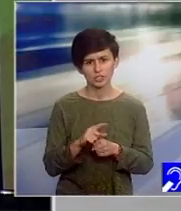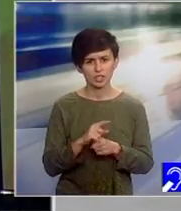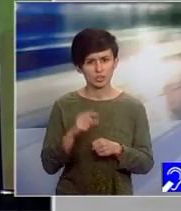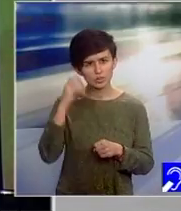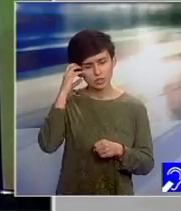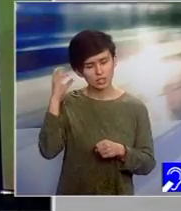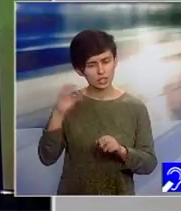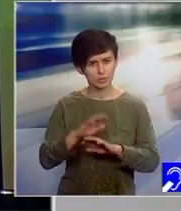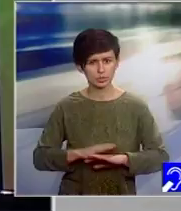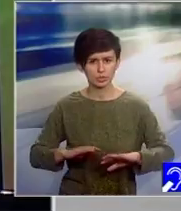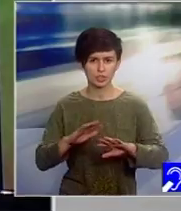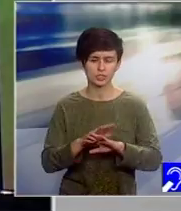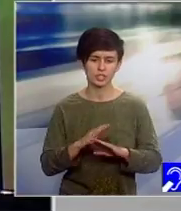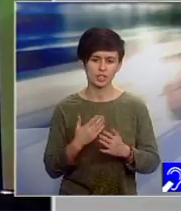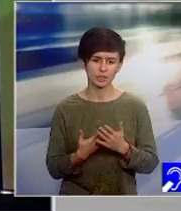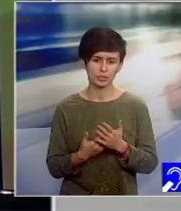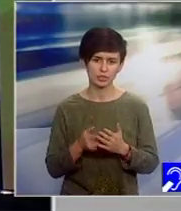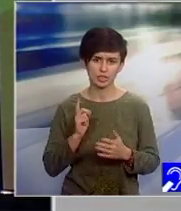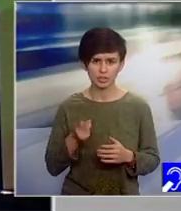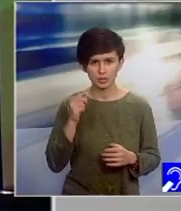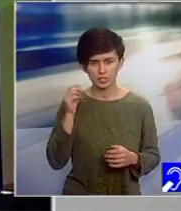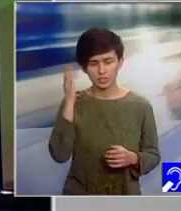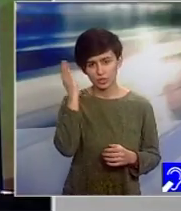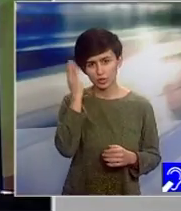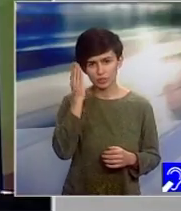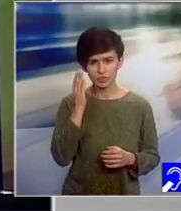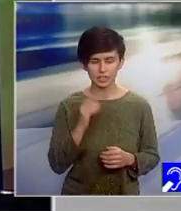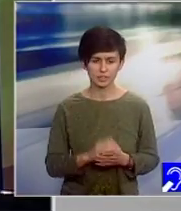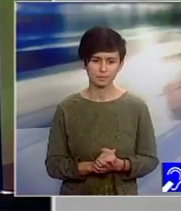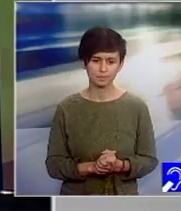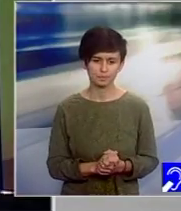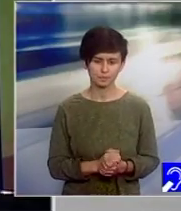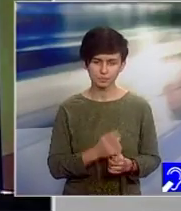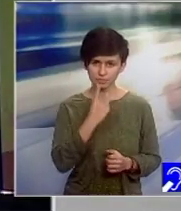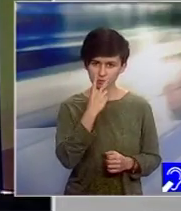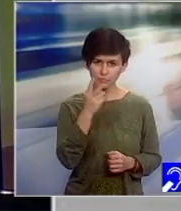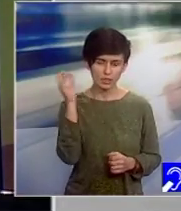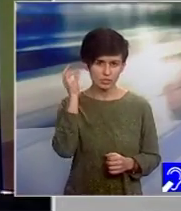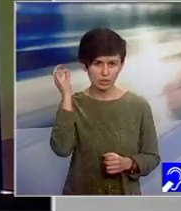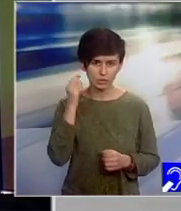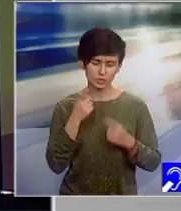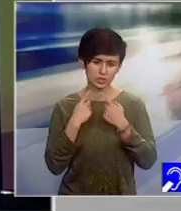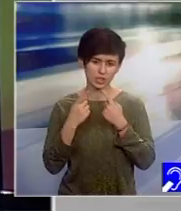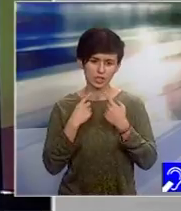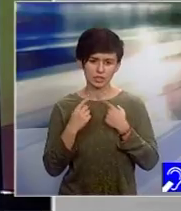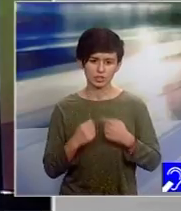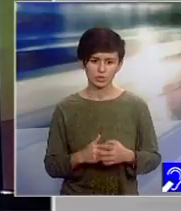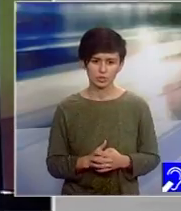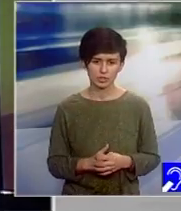Pentru că cultura generală trebuie să o și vezi, nu numai să o auzi. Adică vezi, auzi, discuți, dialoghezi, etc.